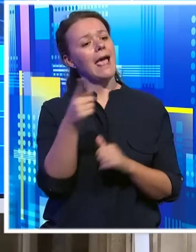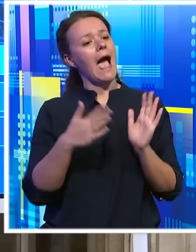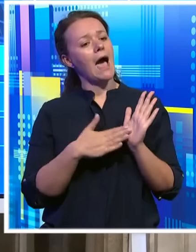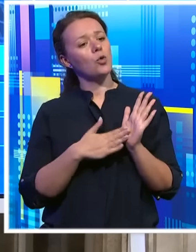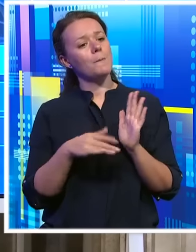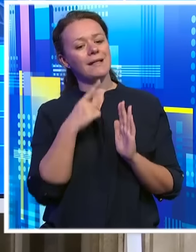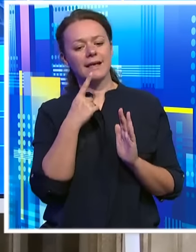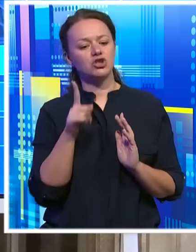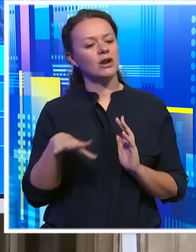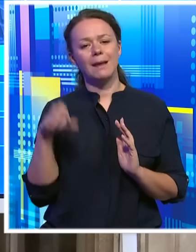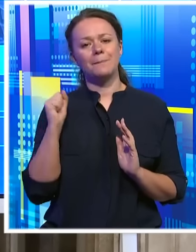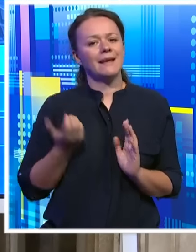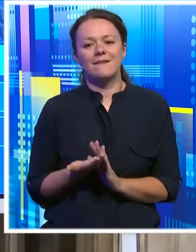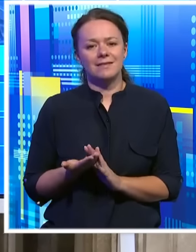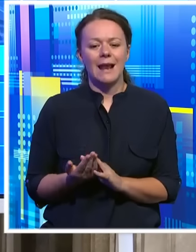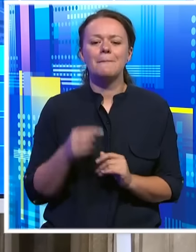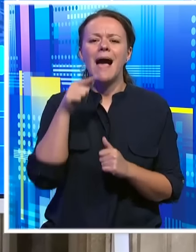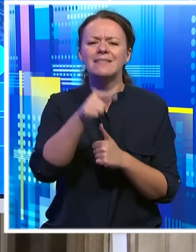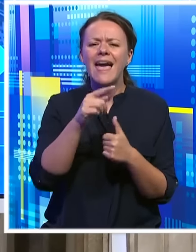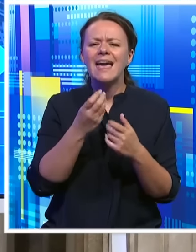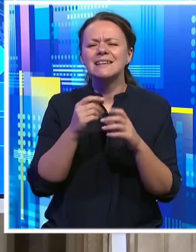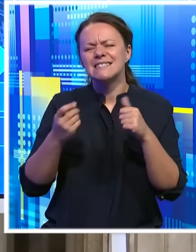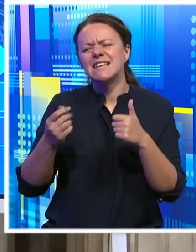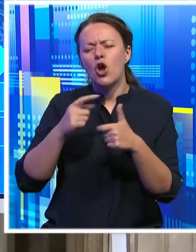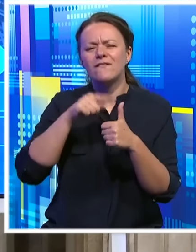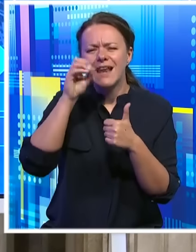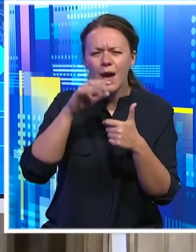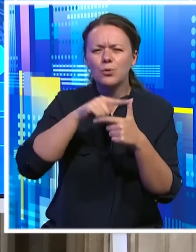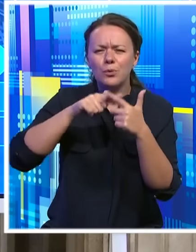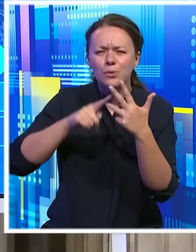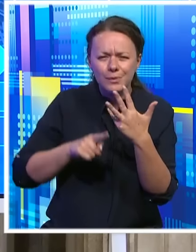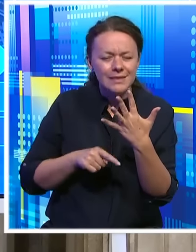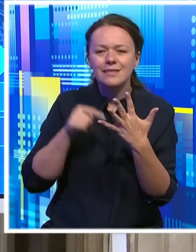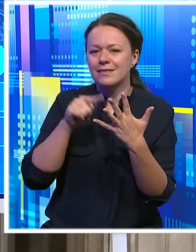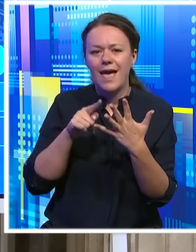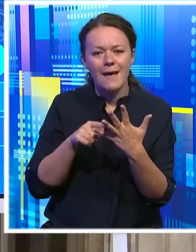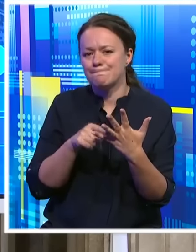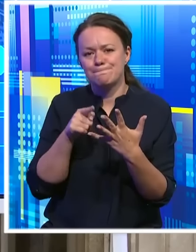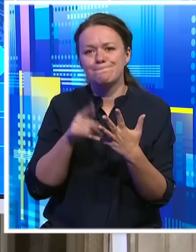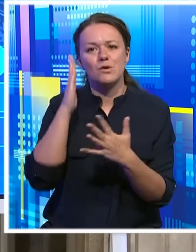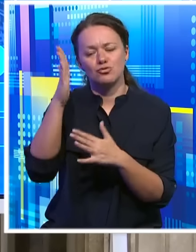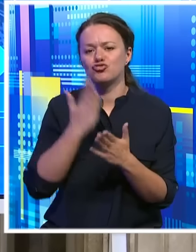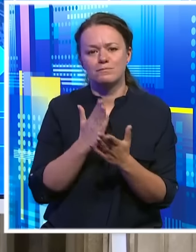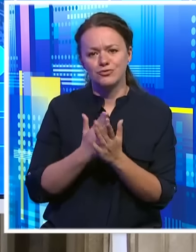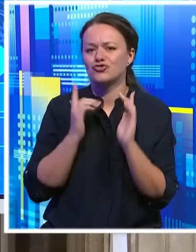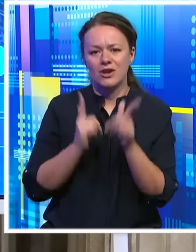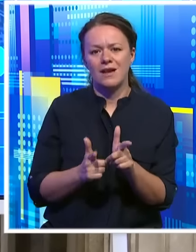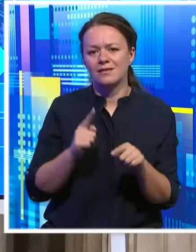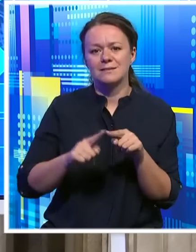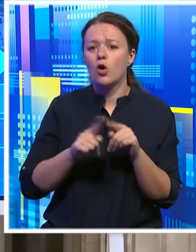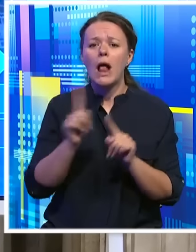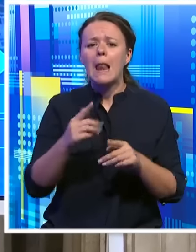Te kritične mineralne sirovine su nešto oko čega će se voditi ratovi u budućnosti. Ne oko naših, oko onih koji imaju veće